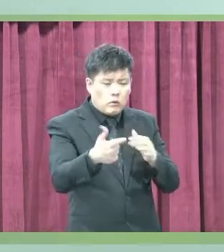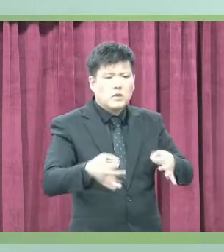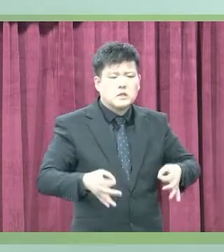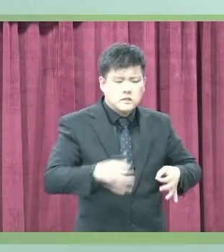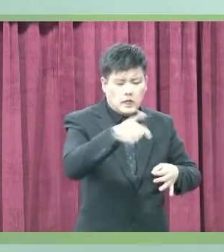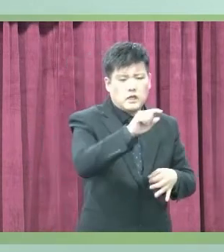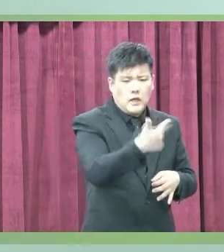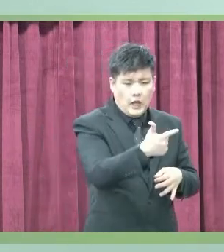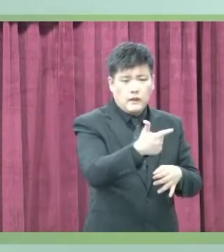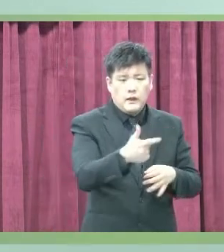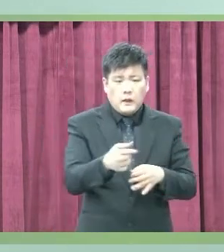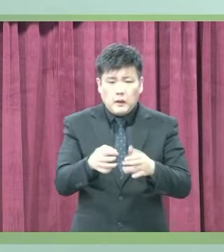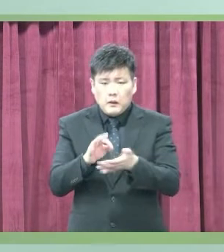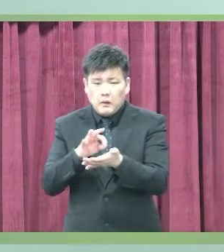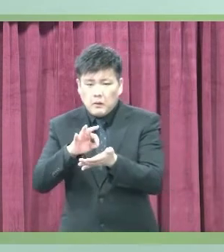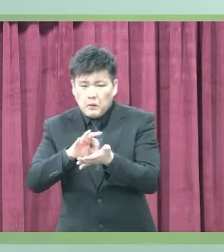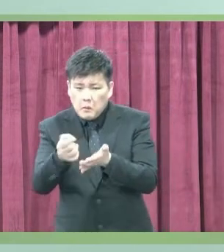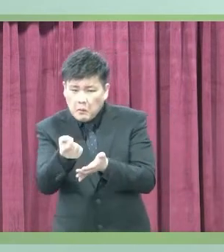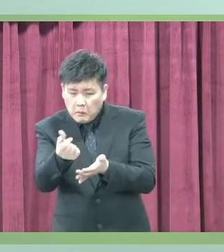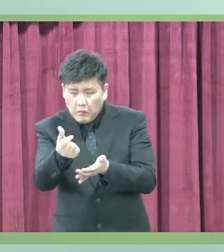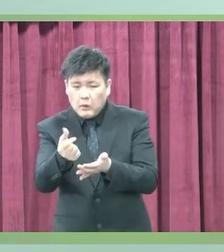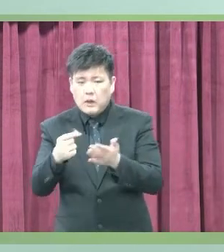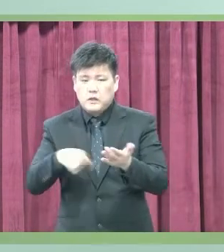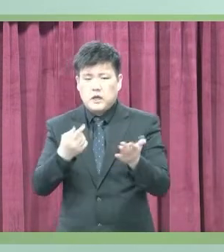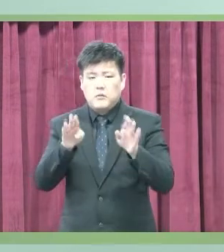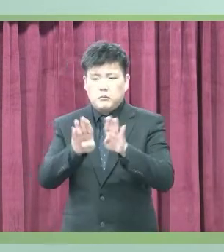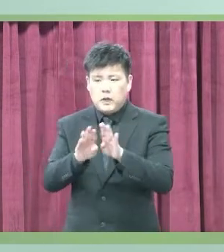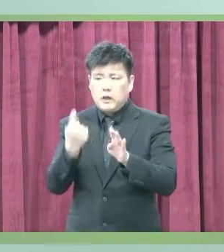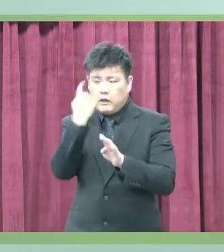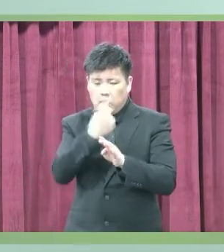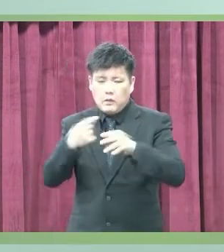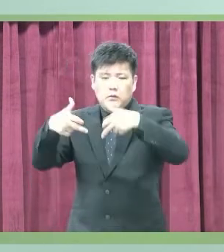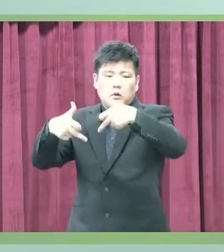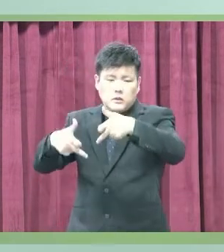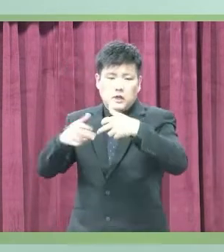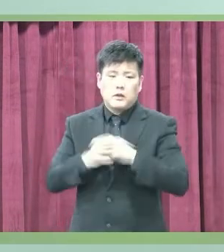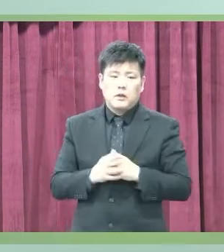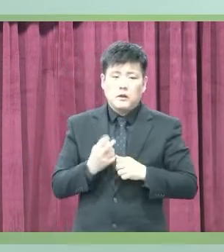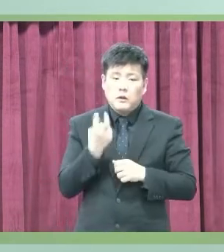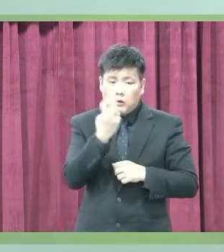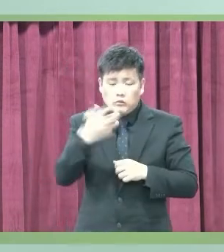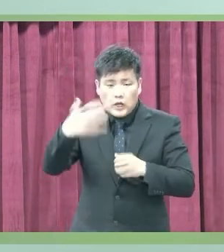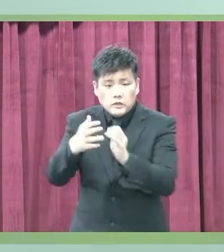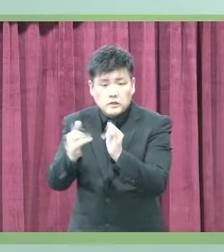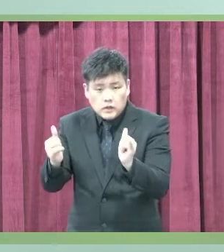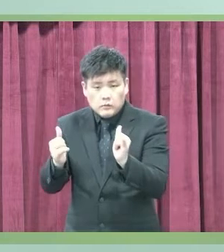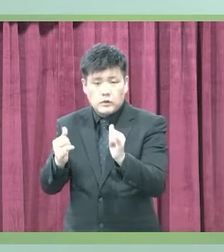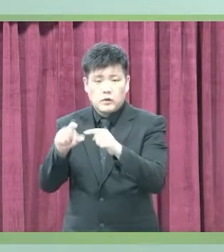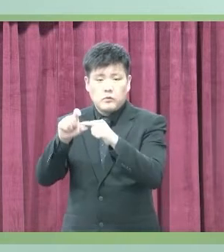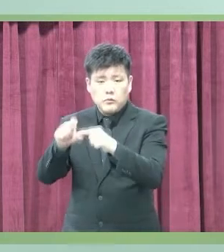순이고 낮은 장애 유형은 자폐성 지적 안면장애 순입니다. 검진 미수검자의 평균 의료급여